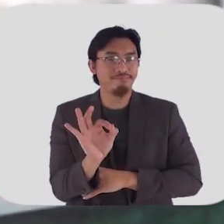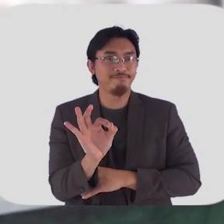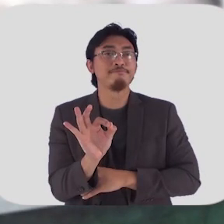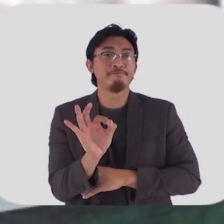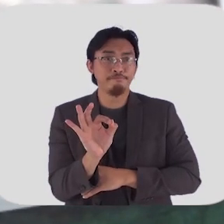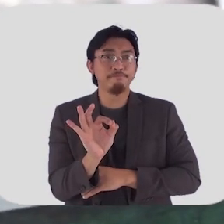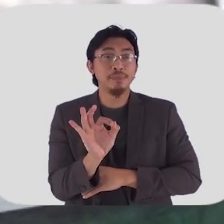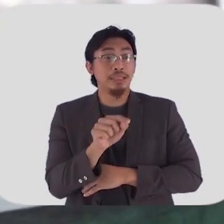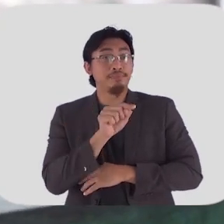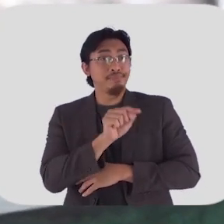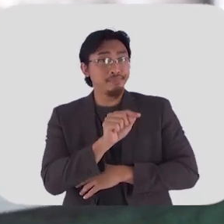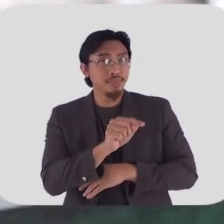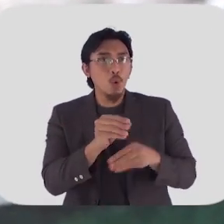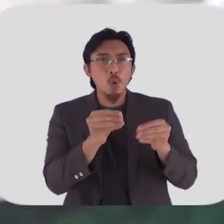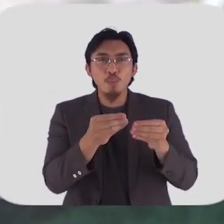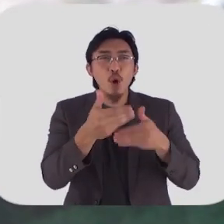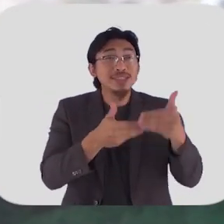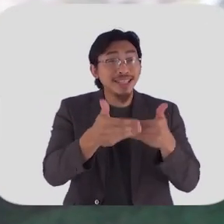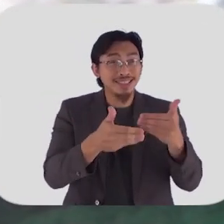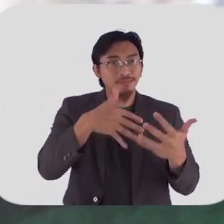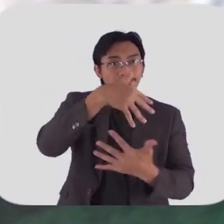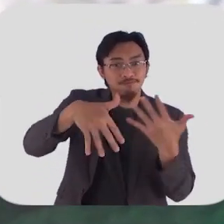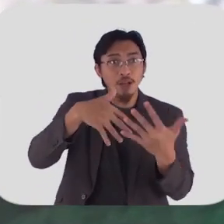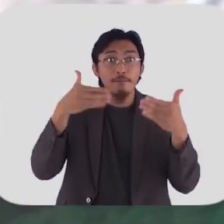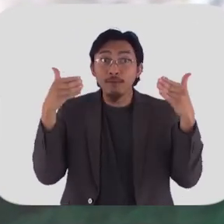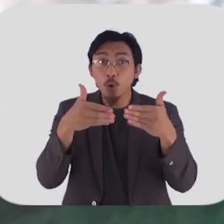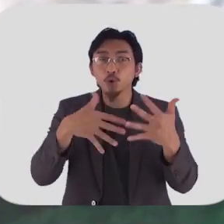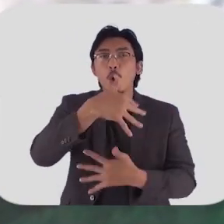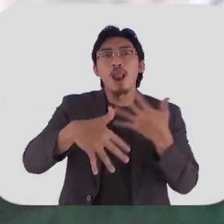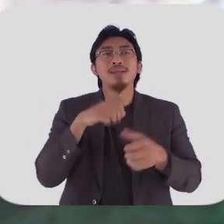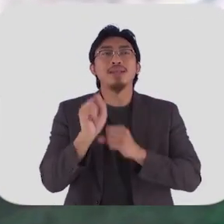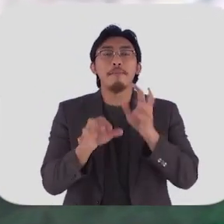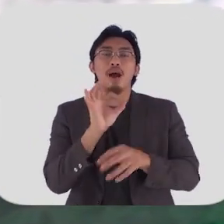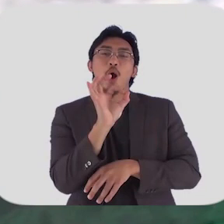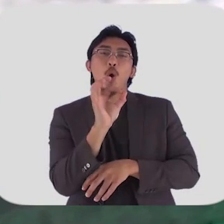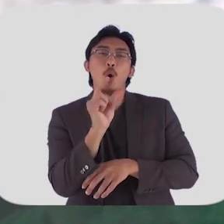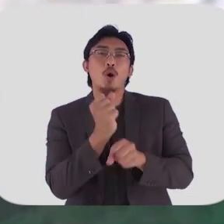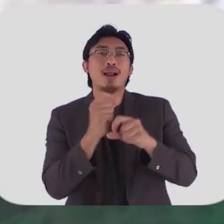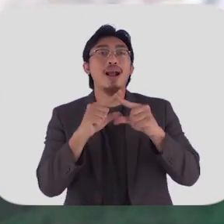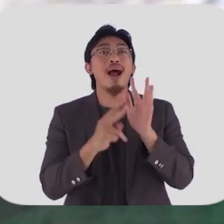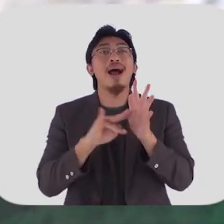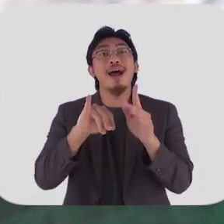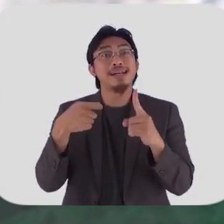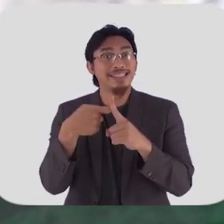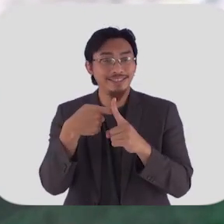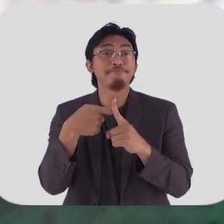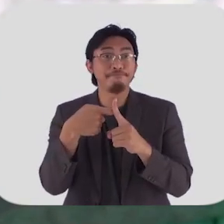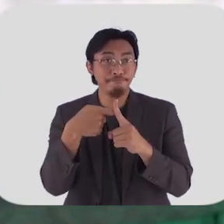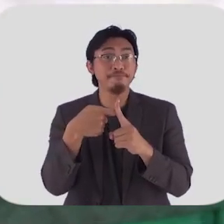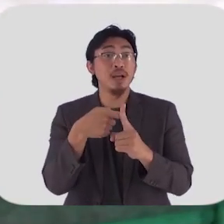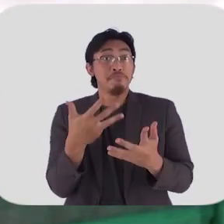sampahnya itu sampai dengan 90%, sehingga proses material daur ulang yang kita fokuskan adalah pengolahan